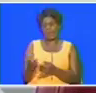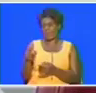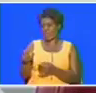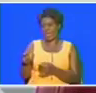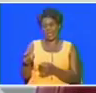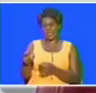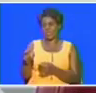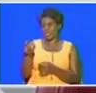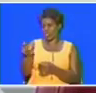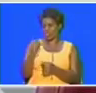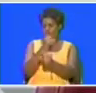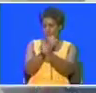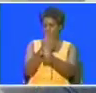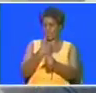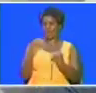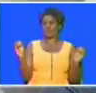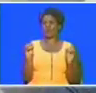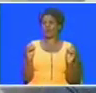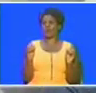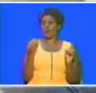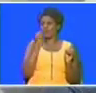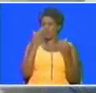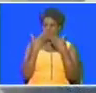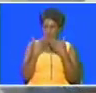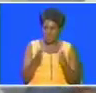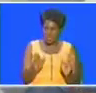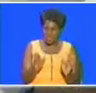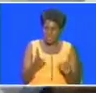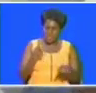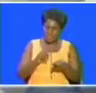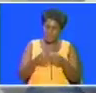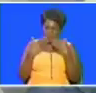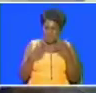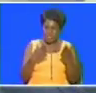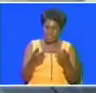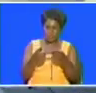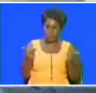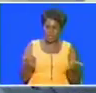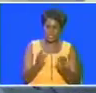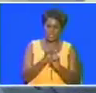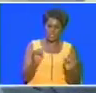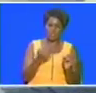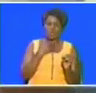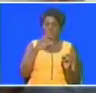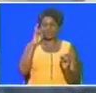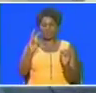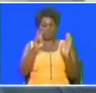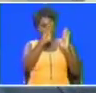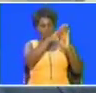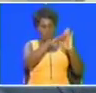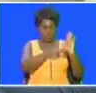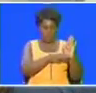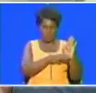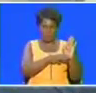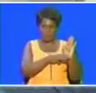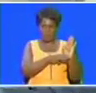uko insecure. Wewe kama mmemaliza kula, weka chakula pale mezani mkule. Mkimaliza aenda aoshe vyombo. Kama alikuwa anataka kuangalia kipindi chake, kama nyinyi mmemaliza